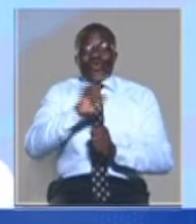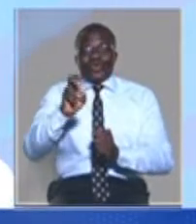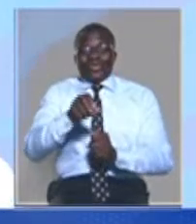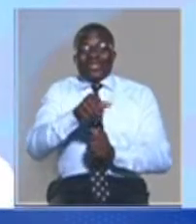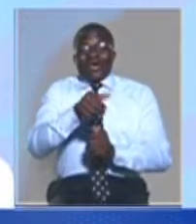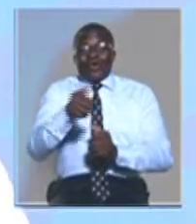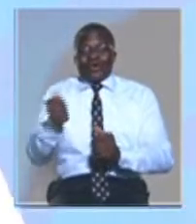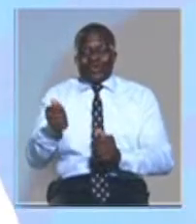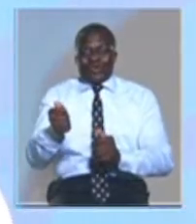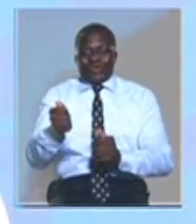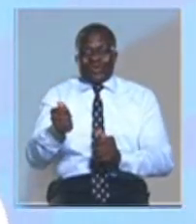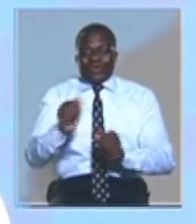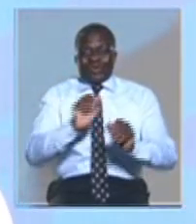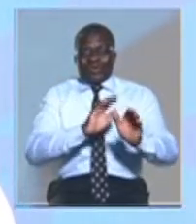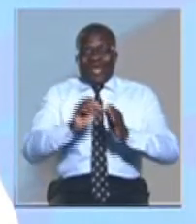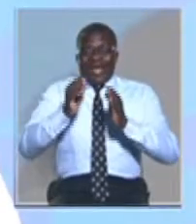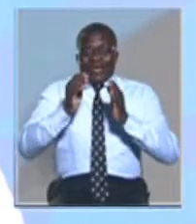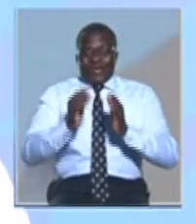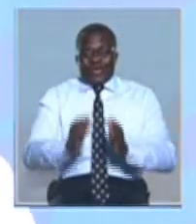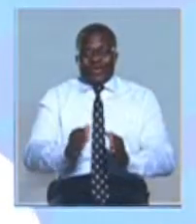autres acteurs,